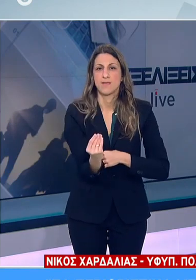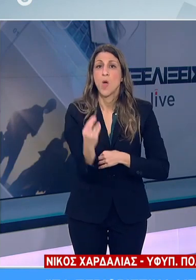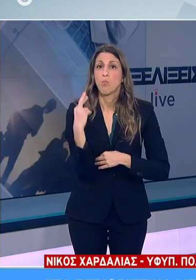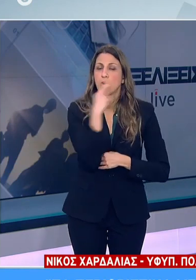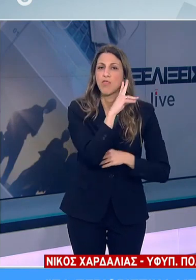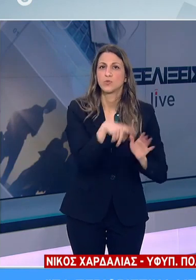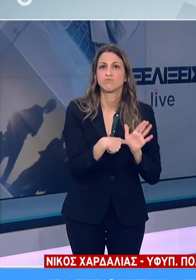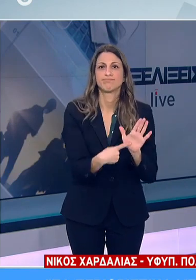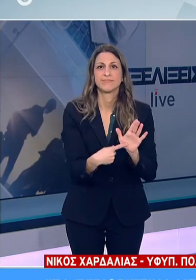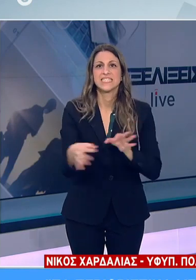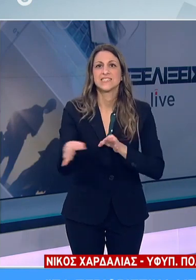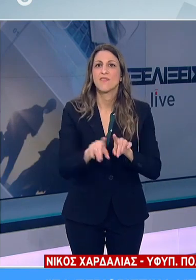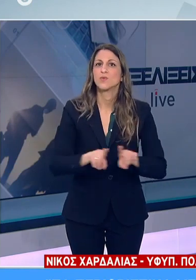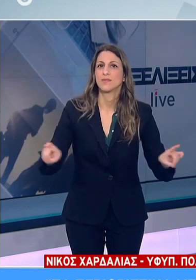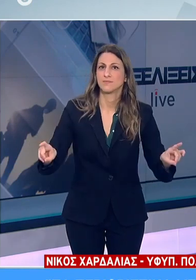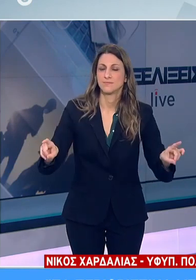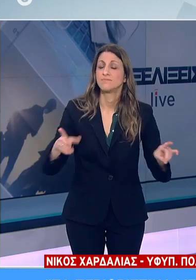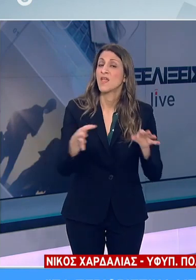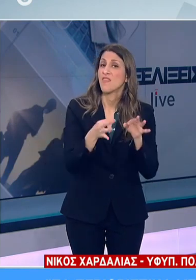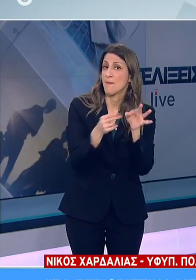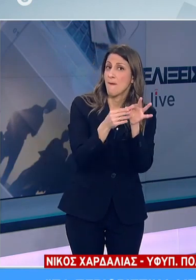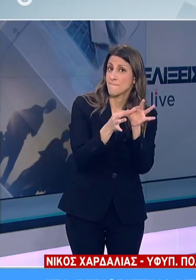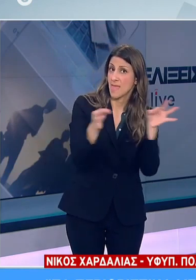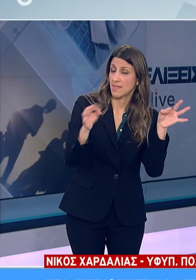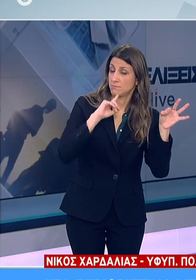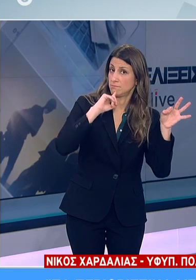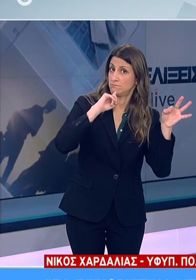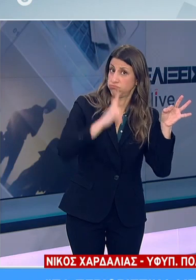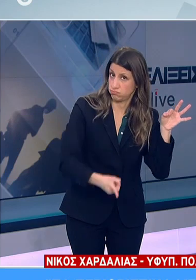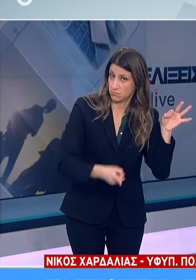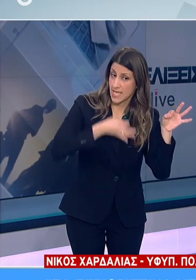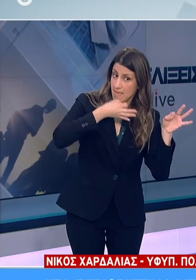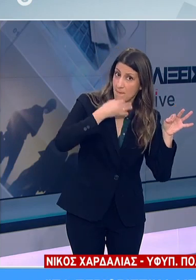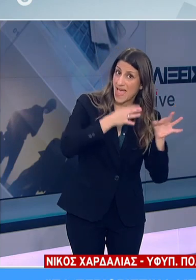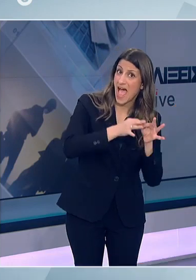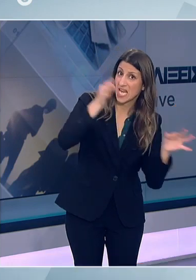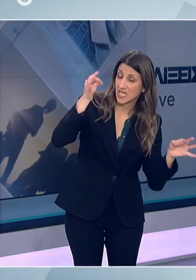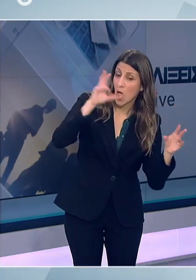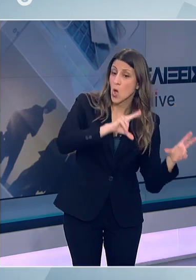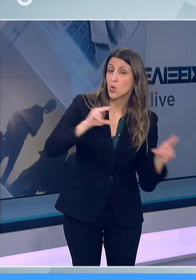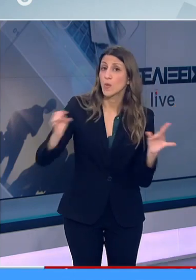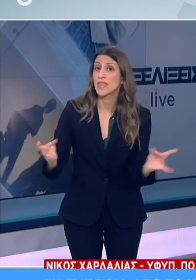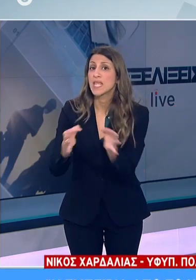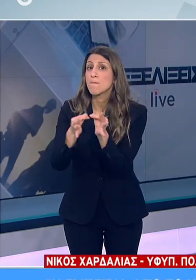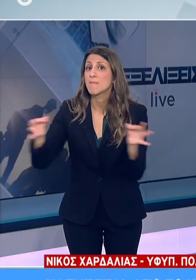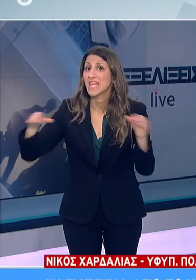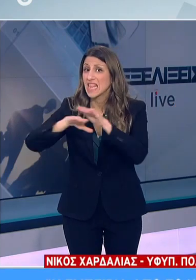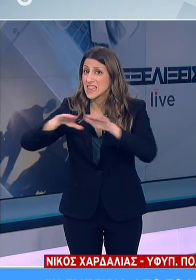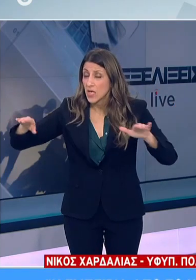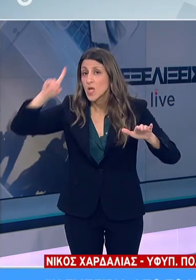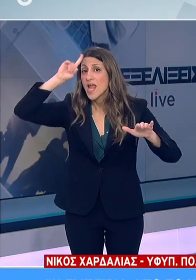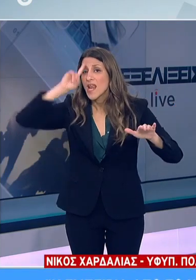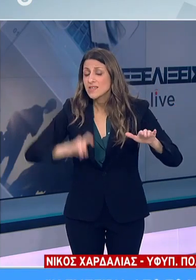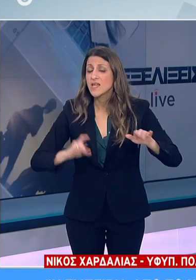Πρωθυπουργός. Όπως και για την εφαρμογή των μέτρων, έτσι και για τη σταδιακή άρση τους, να είστε σίγουροι ότι θα υπάρχει έγκυρη, υπεύθυνη, καθημερινή ενημέρωση των